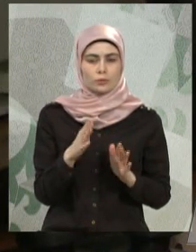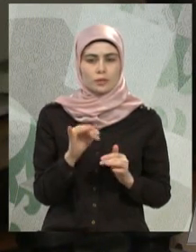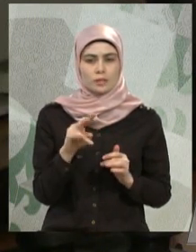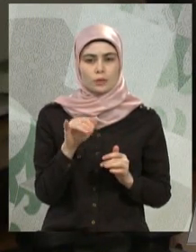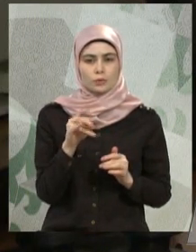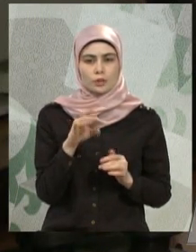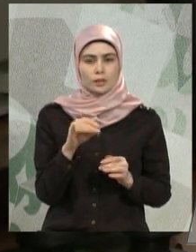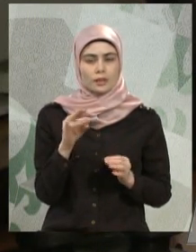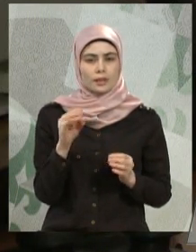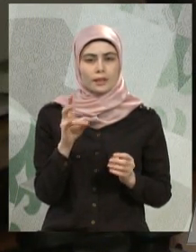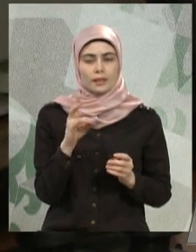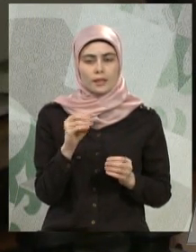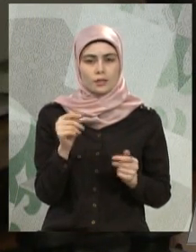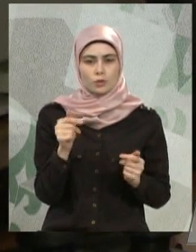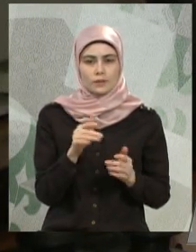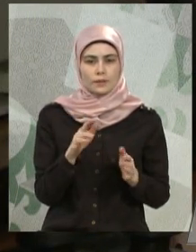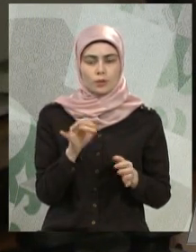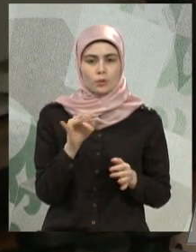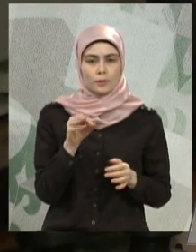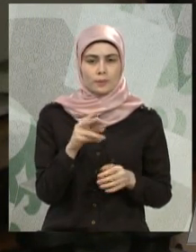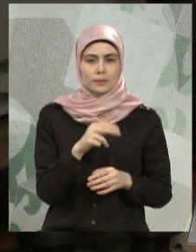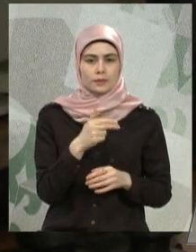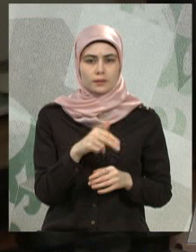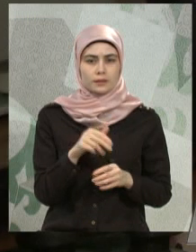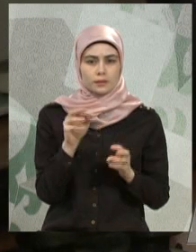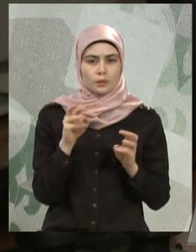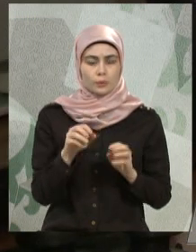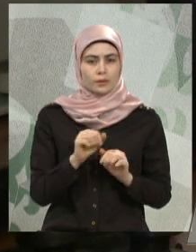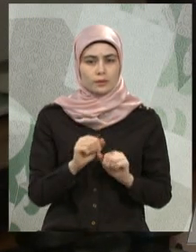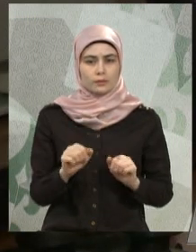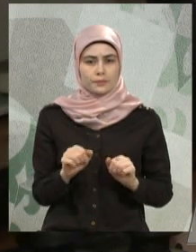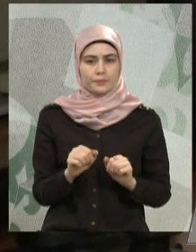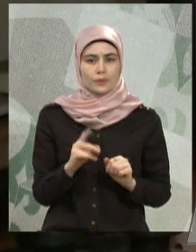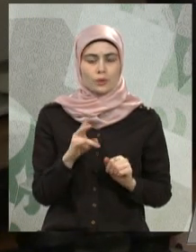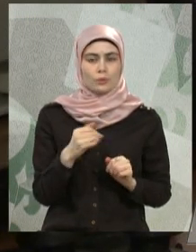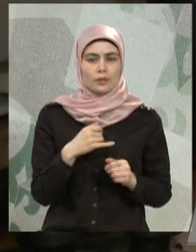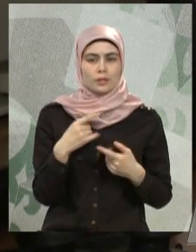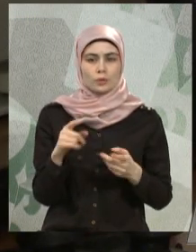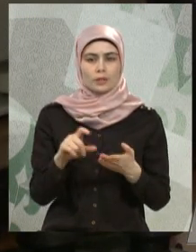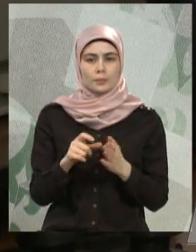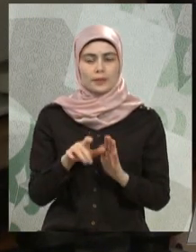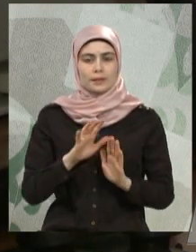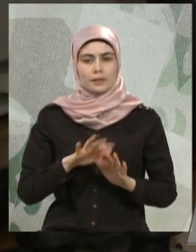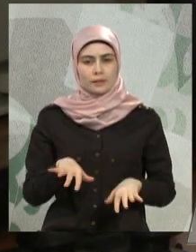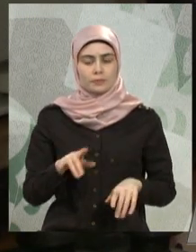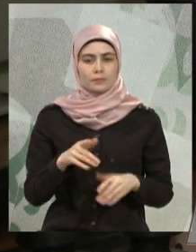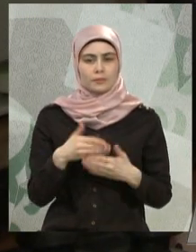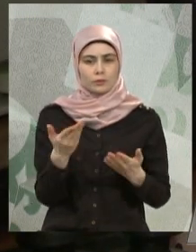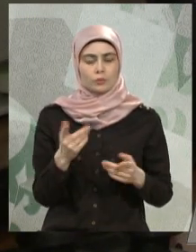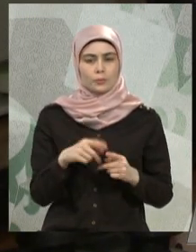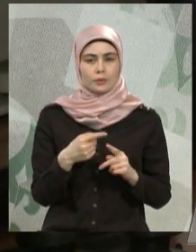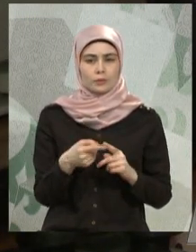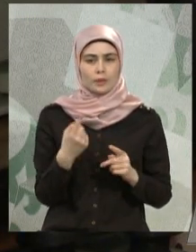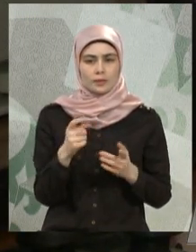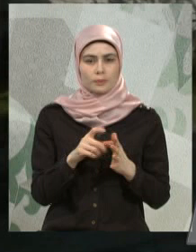это не соответствует нормам, санитарным нормам. Но так как у нас нет других помещений, поэтому приходится это все